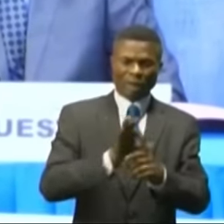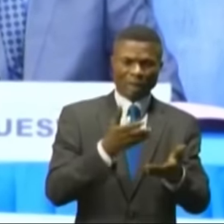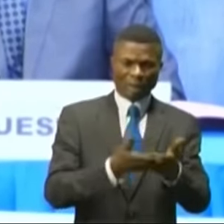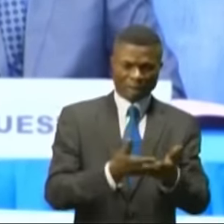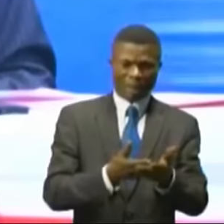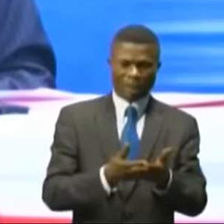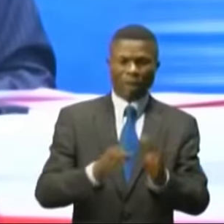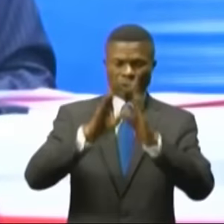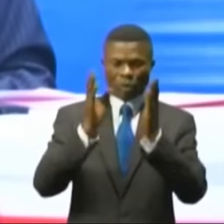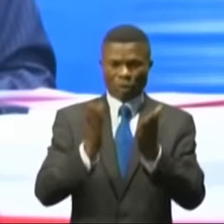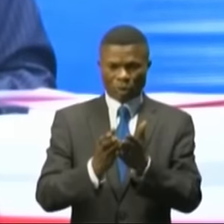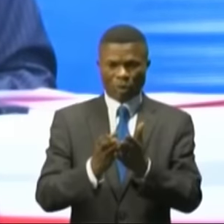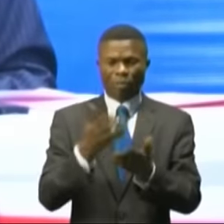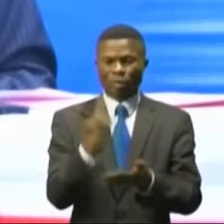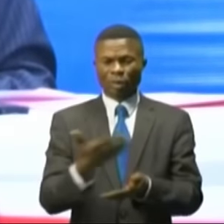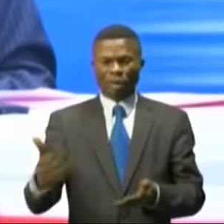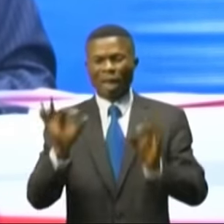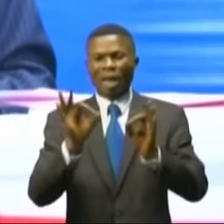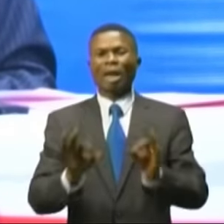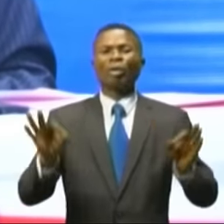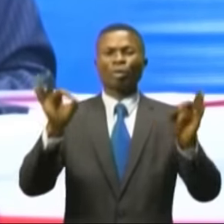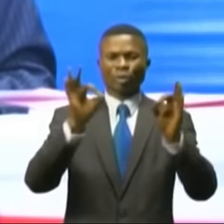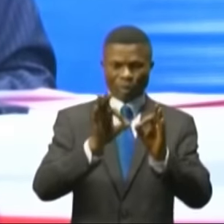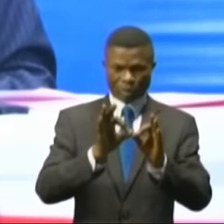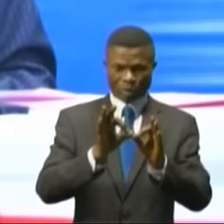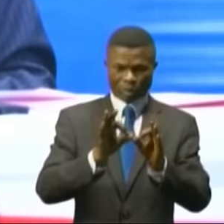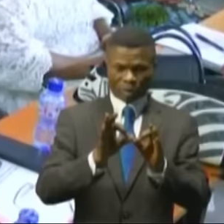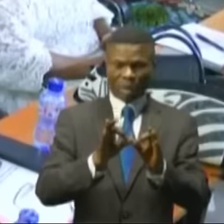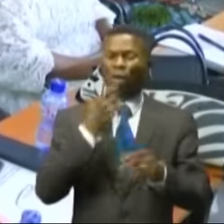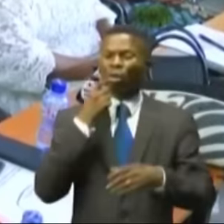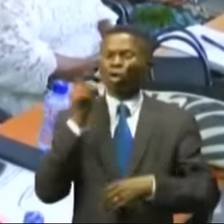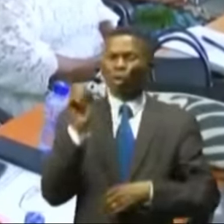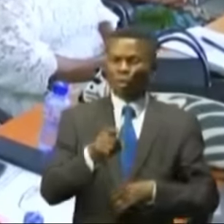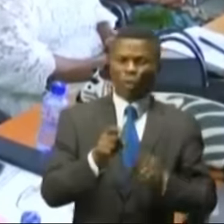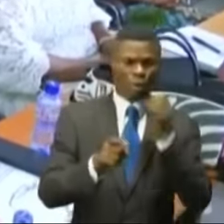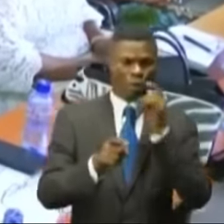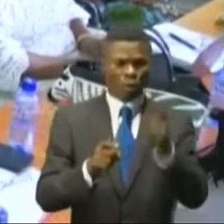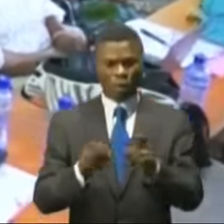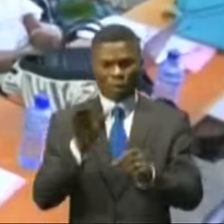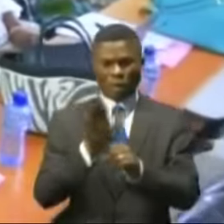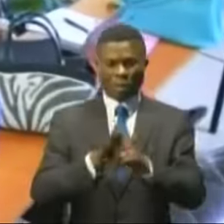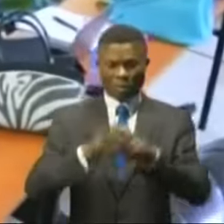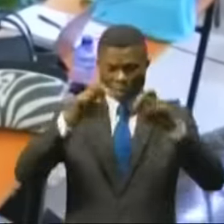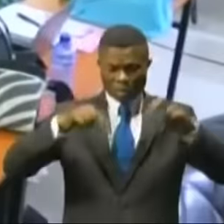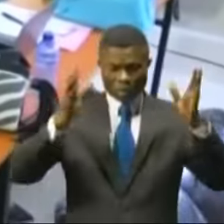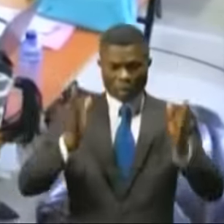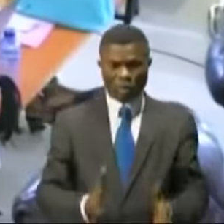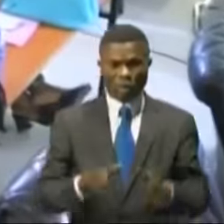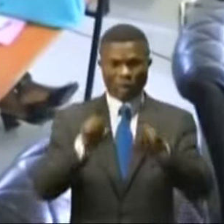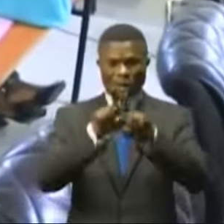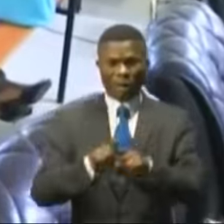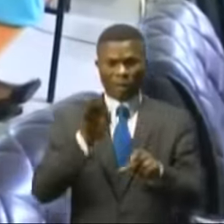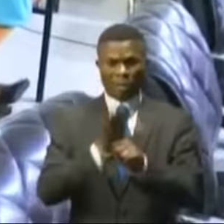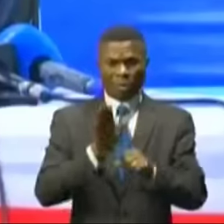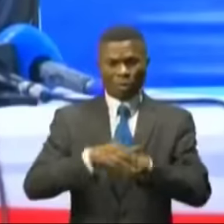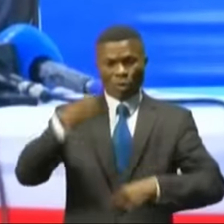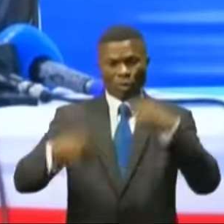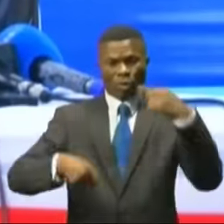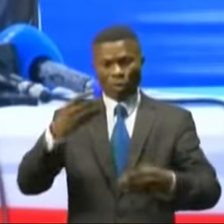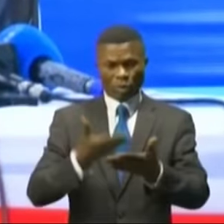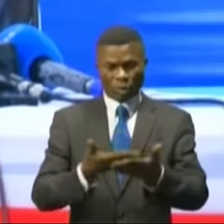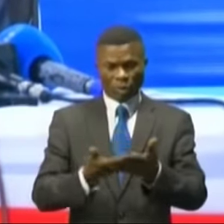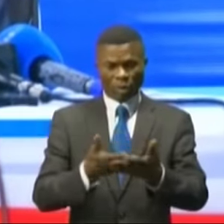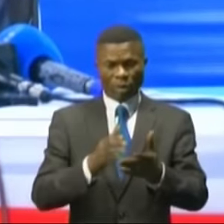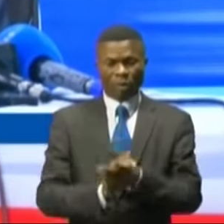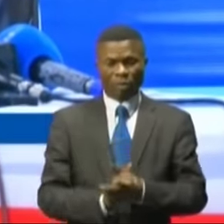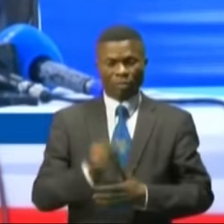auto-saisines sur les matières importantes qui se sont imposées aux différentes analyses ainsi qu'aux différents débats. Notre